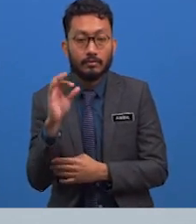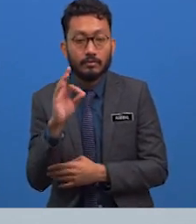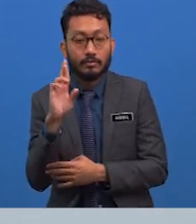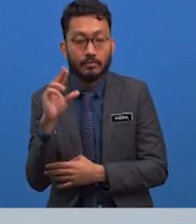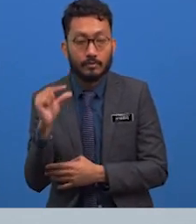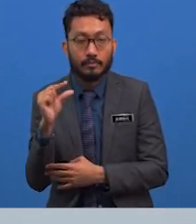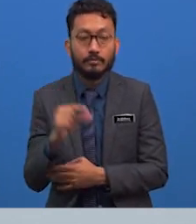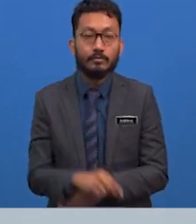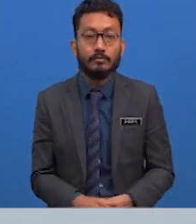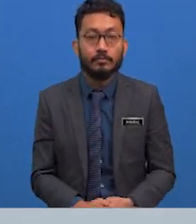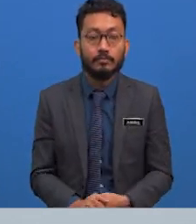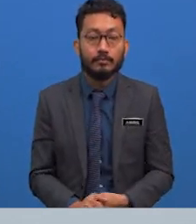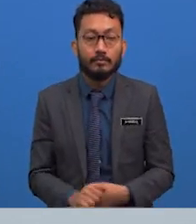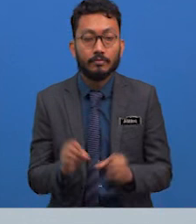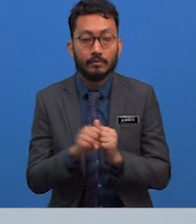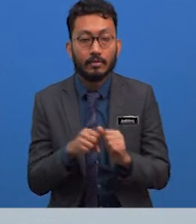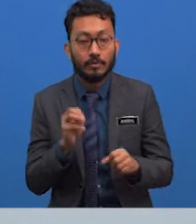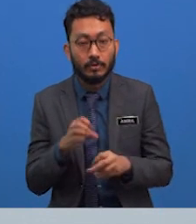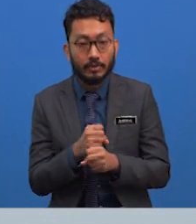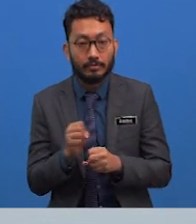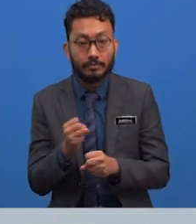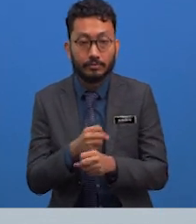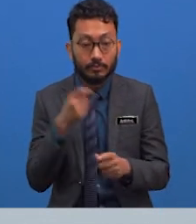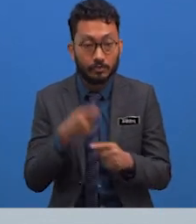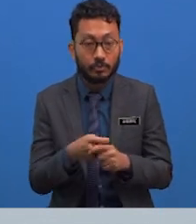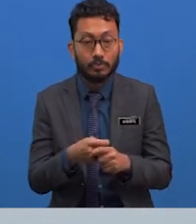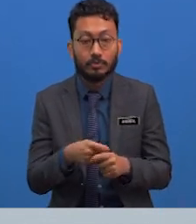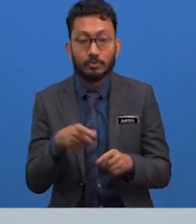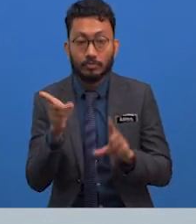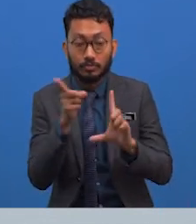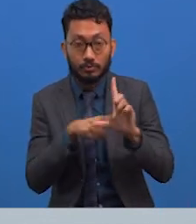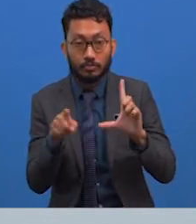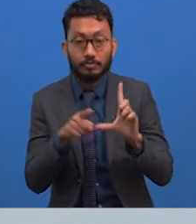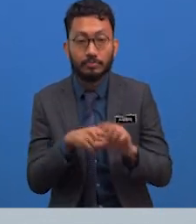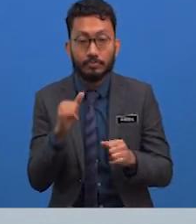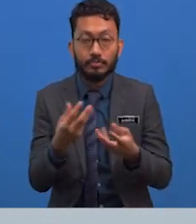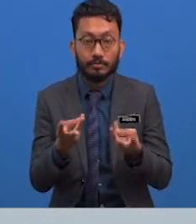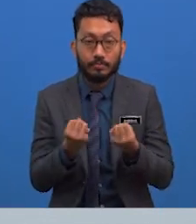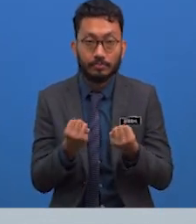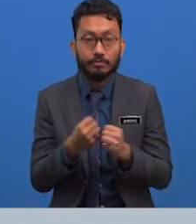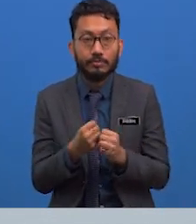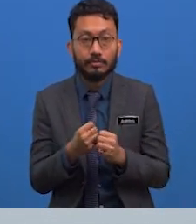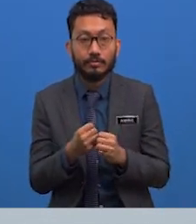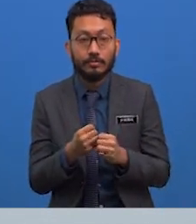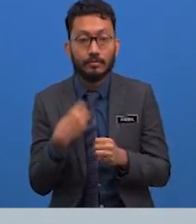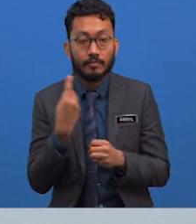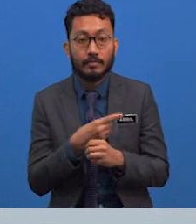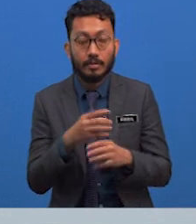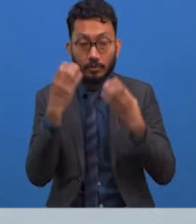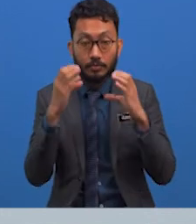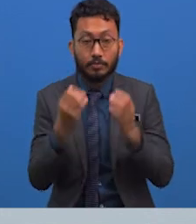FRG. Dapatkah murid-murid menentukan sudut yang diminta? Mari cikgu